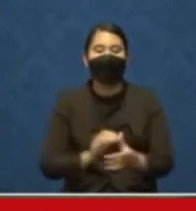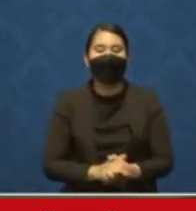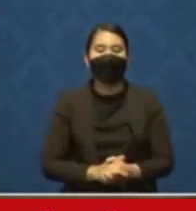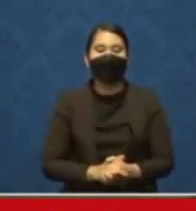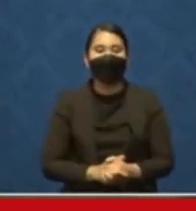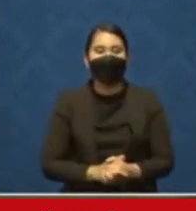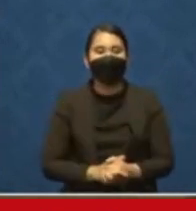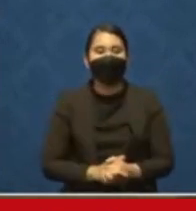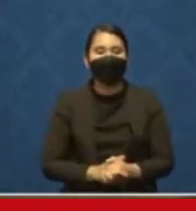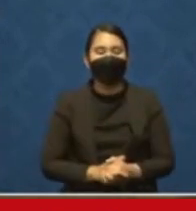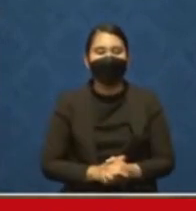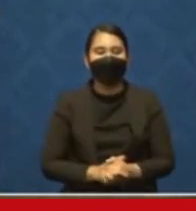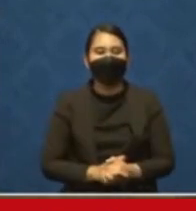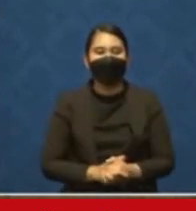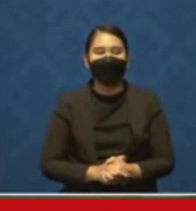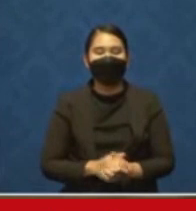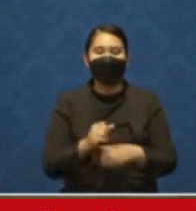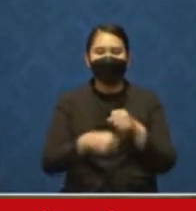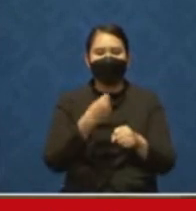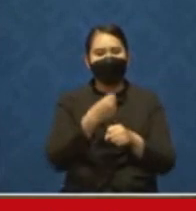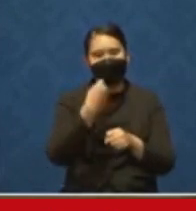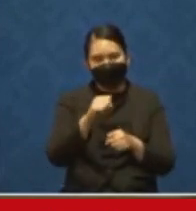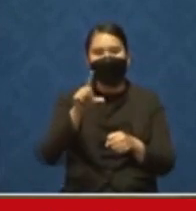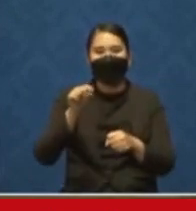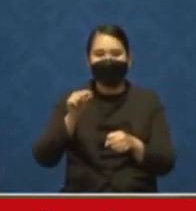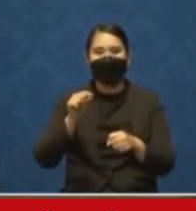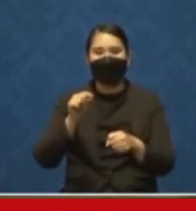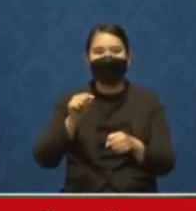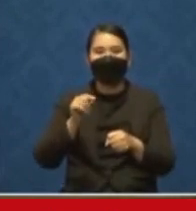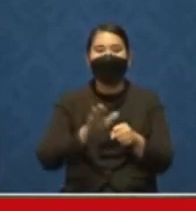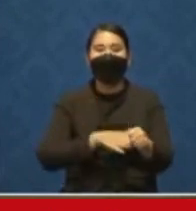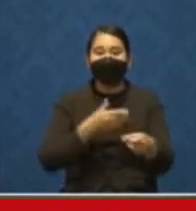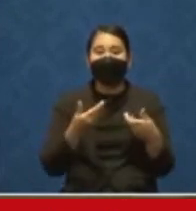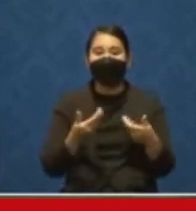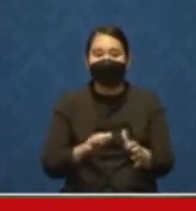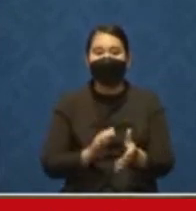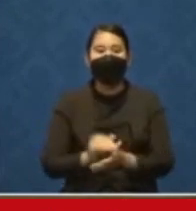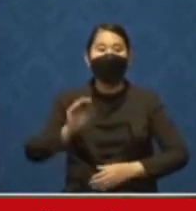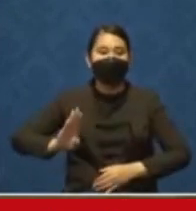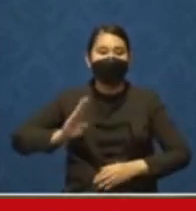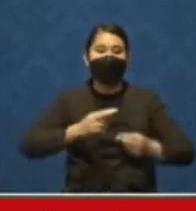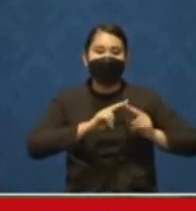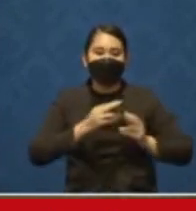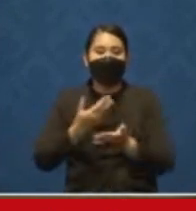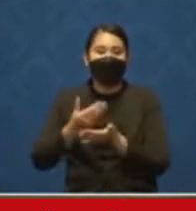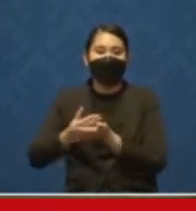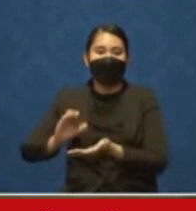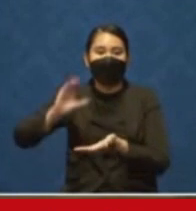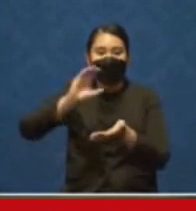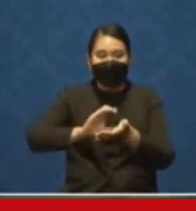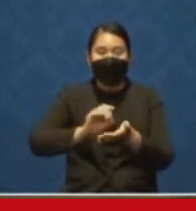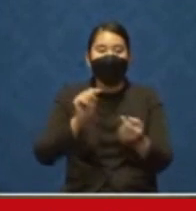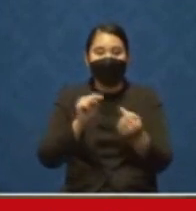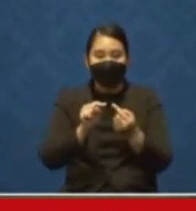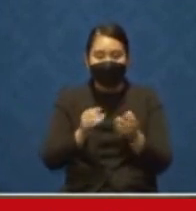กฎหมายไหมมีเรื่องคลองด่านค่ะอันนี้ก็เป็นมหากาพย์เกิดในยุค